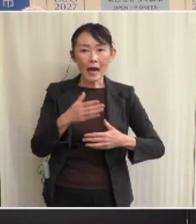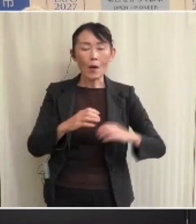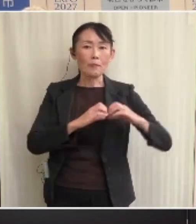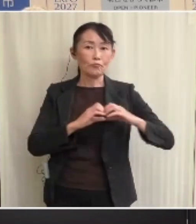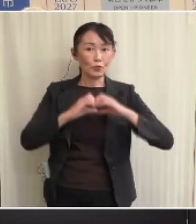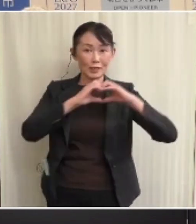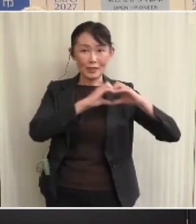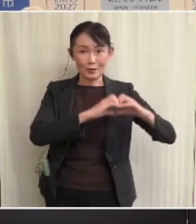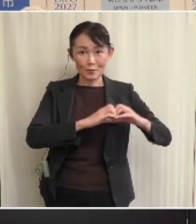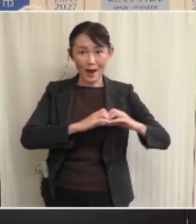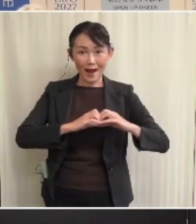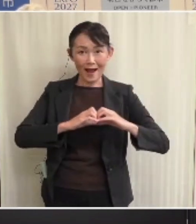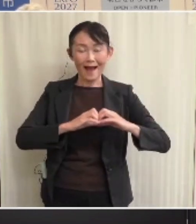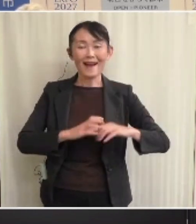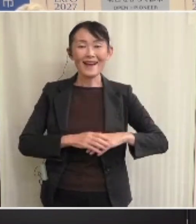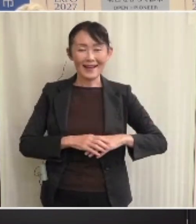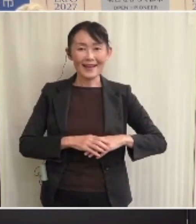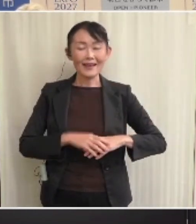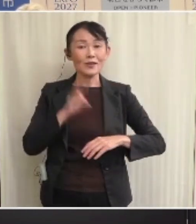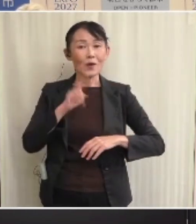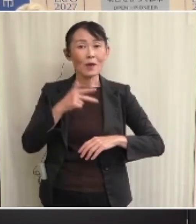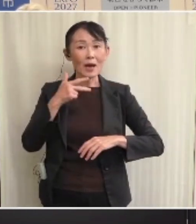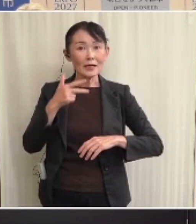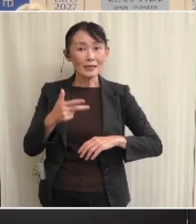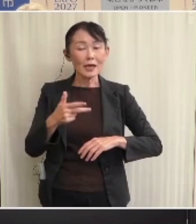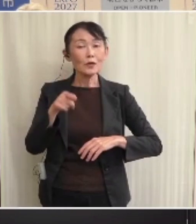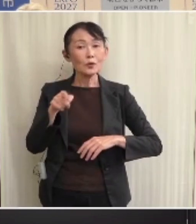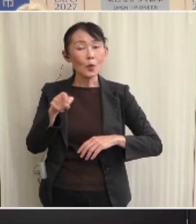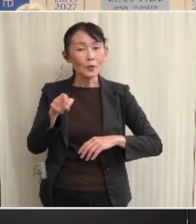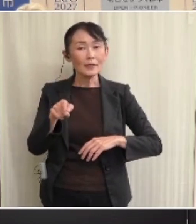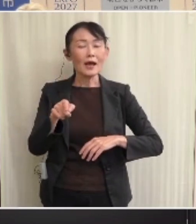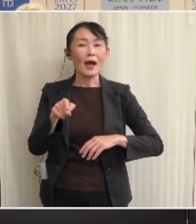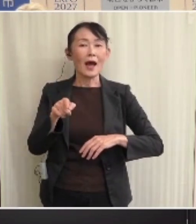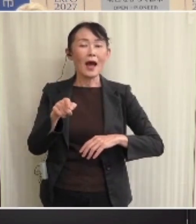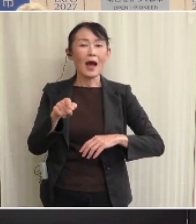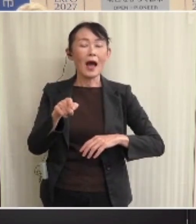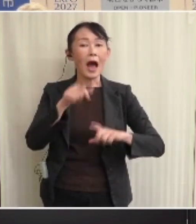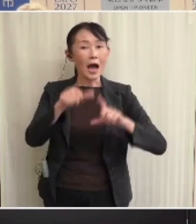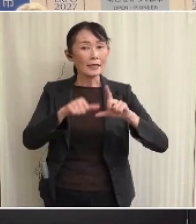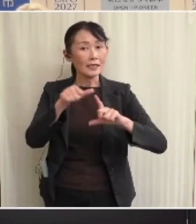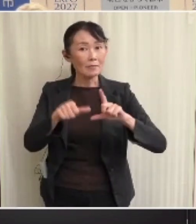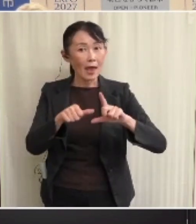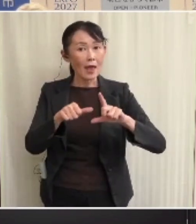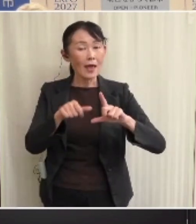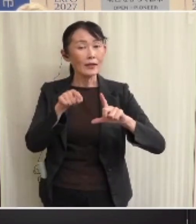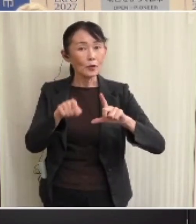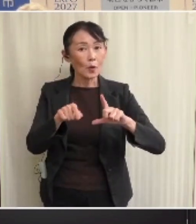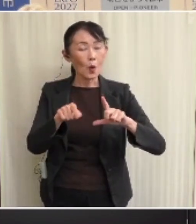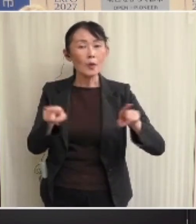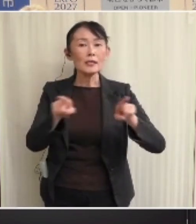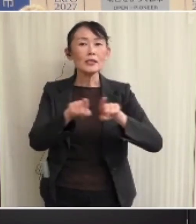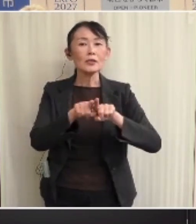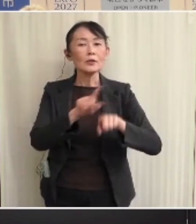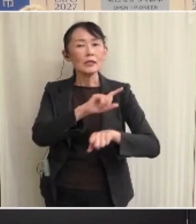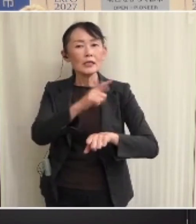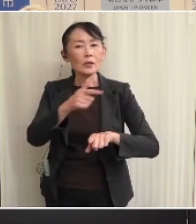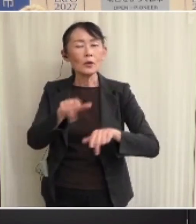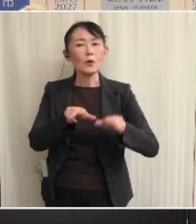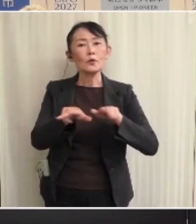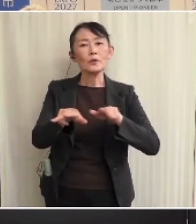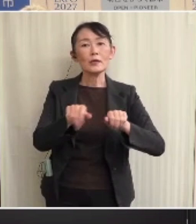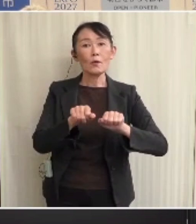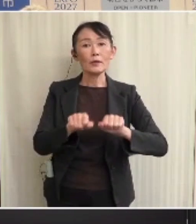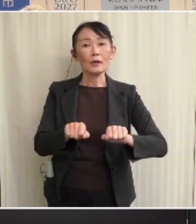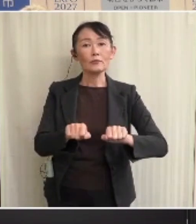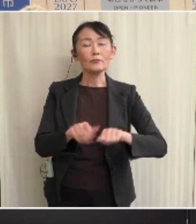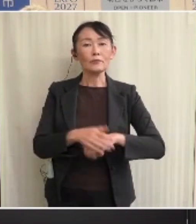ですけれども、まあ、横浜市がこういったキャラクターだったりとかそういう世界観とコラボすることで、一